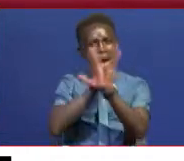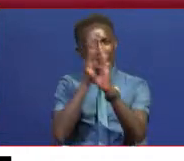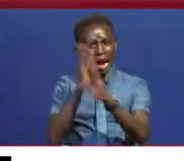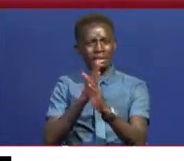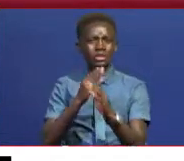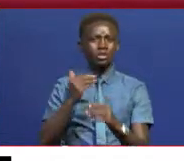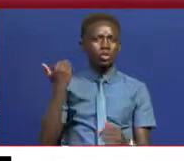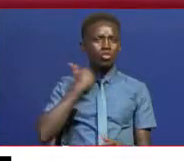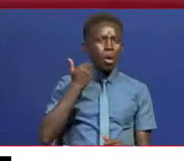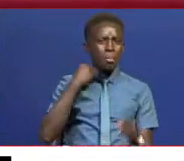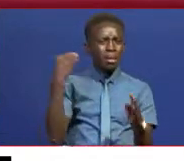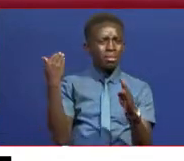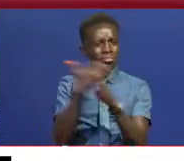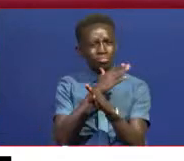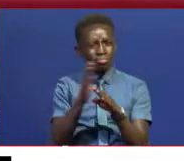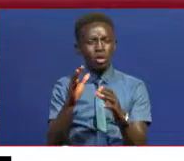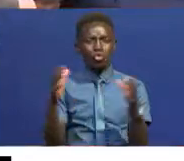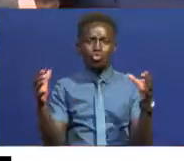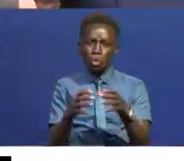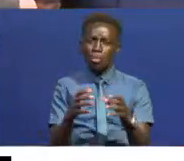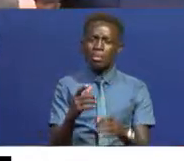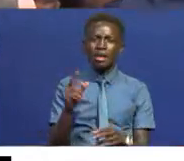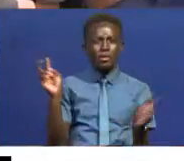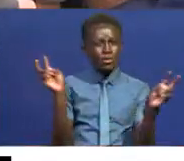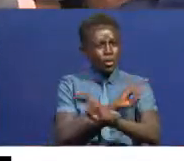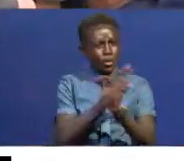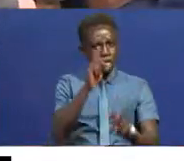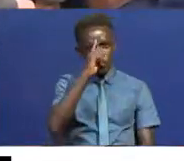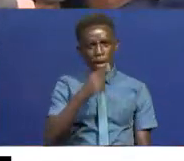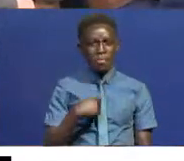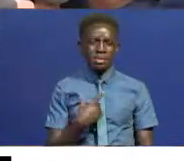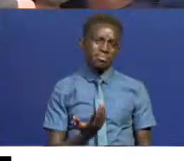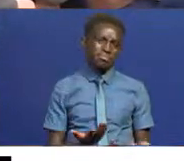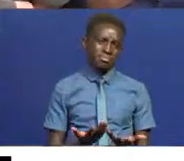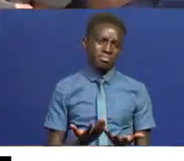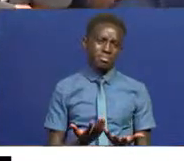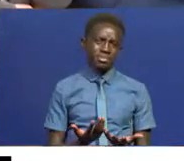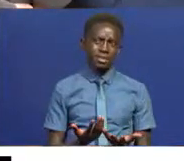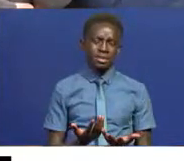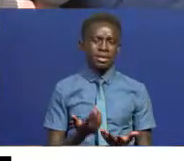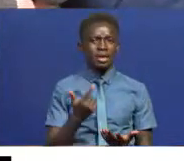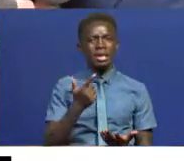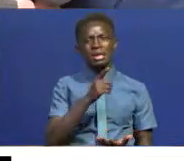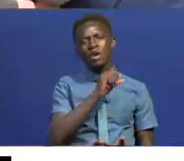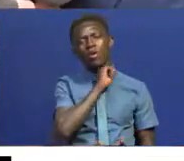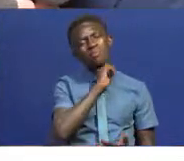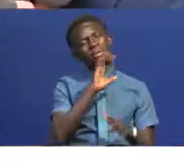Nasema sasa wewe naibu wa rais unalalamika nini? Tumesaidia watu wengi.